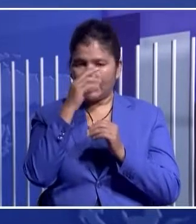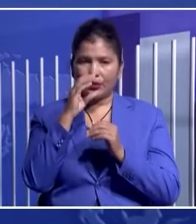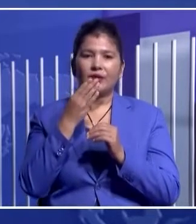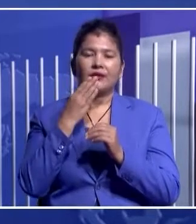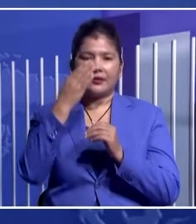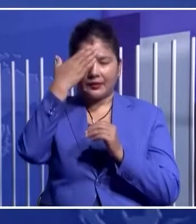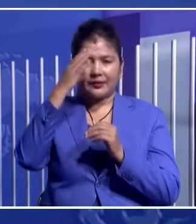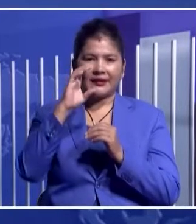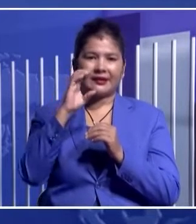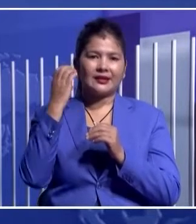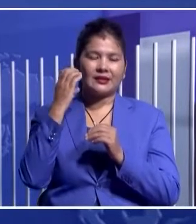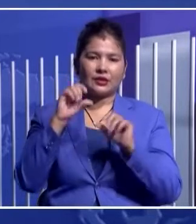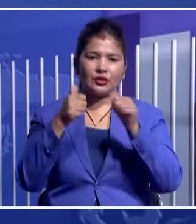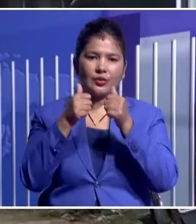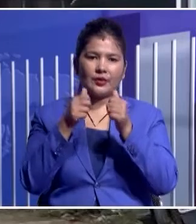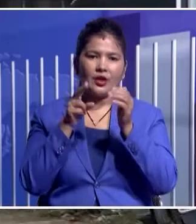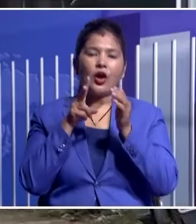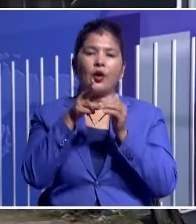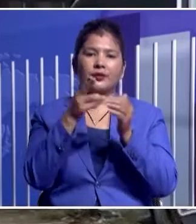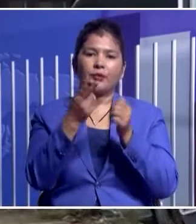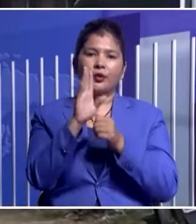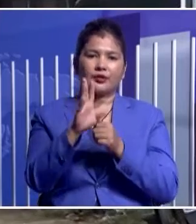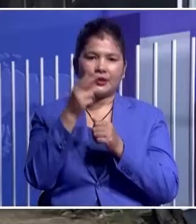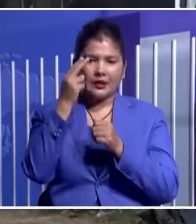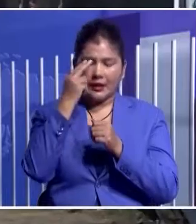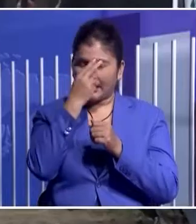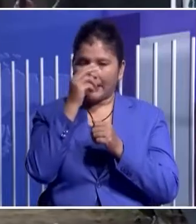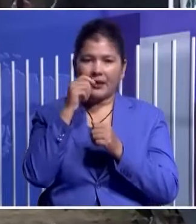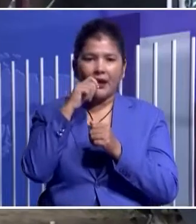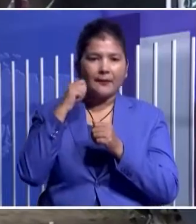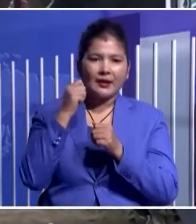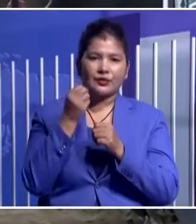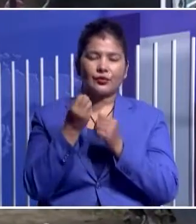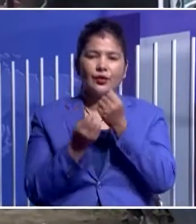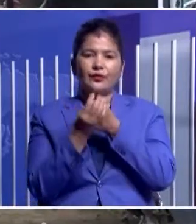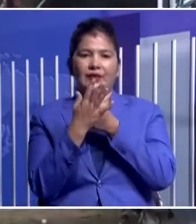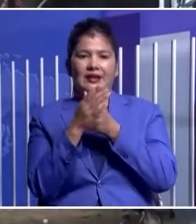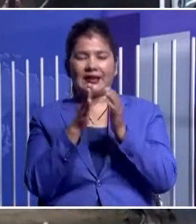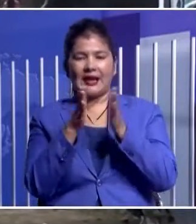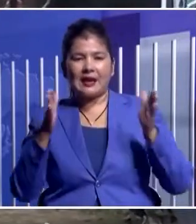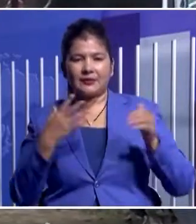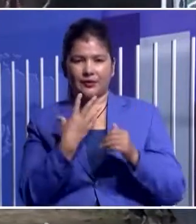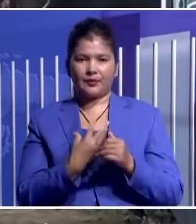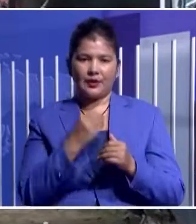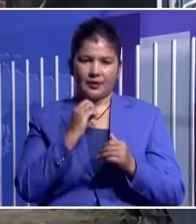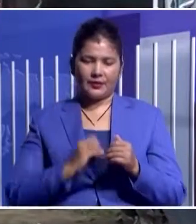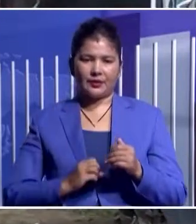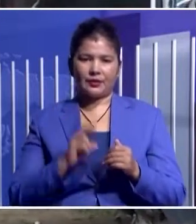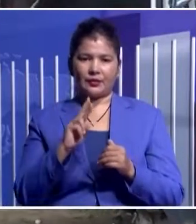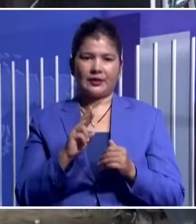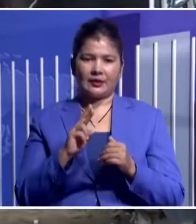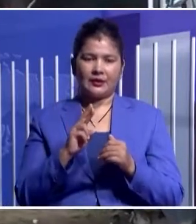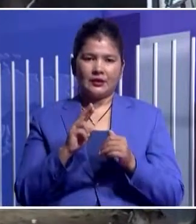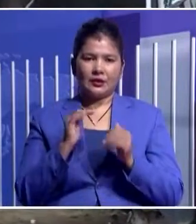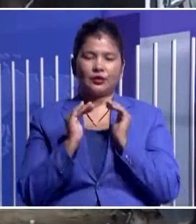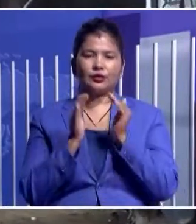सफल शल्यक्रिया भएको छ। आँखामा ट्युमर पलाइ लामो समयदेखि पीडित रहनुभएका तुलसीपुर उपमहानगरपालिका 14